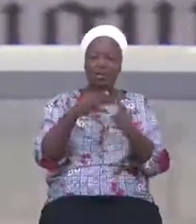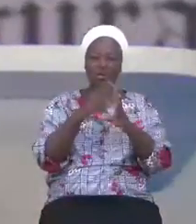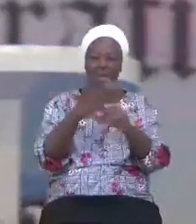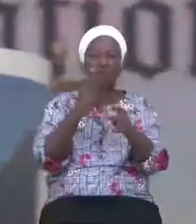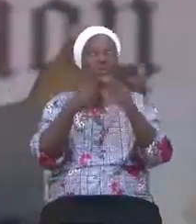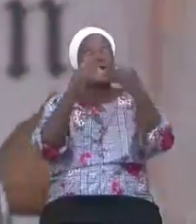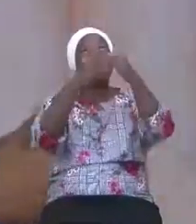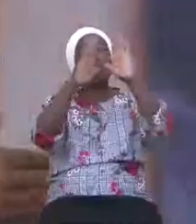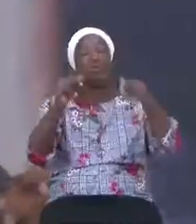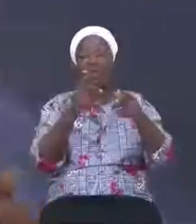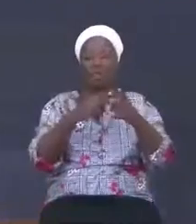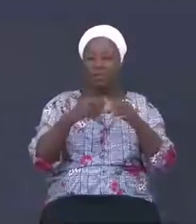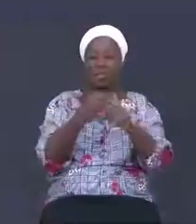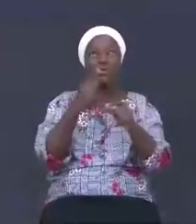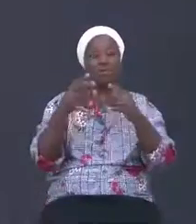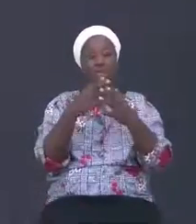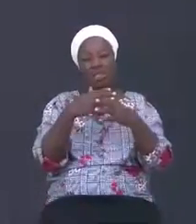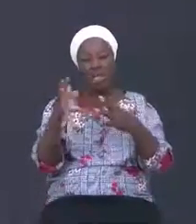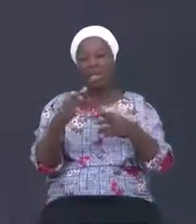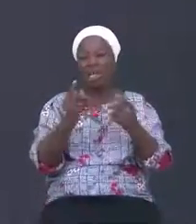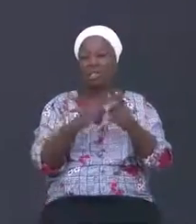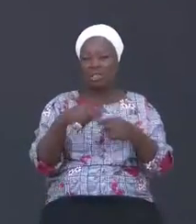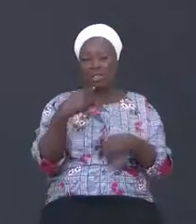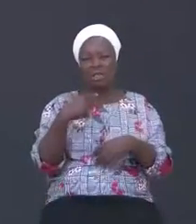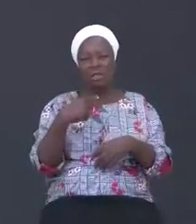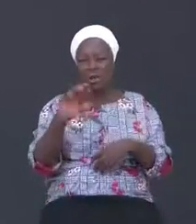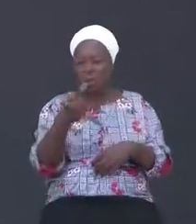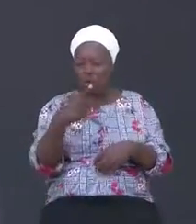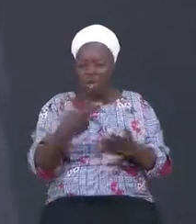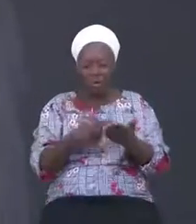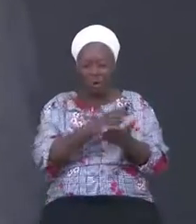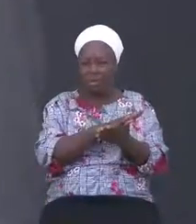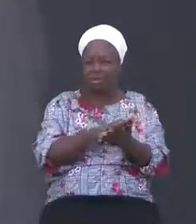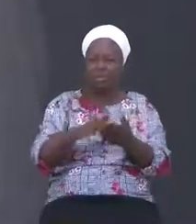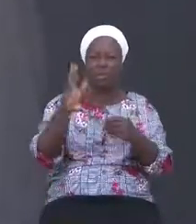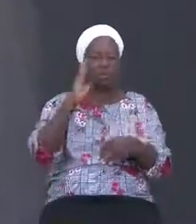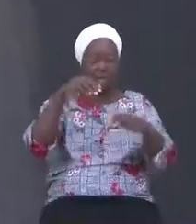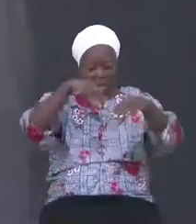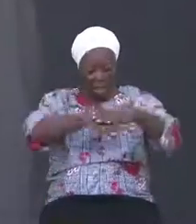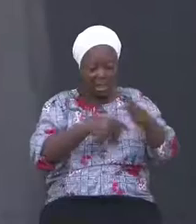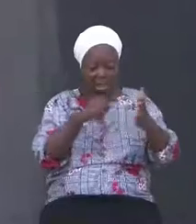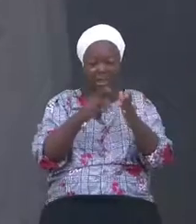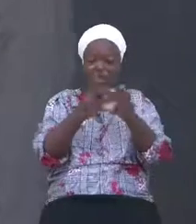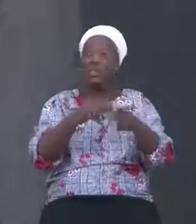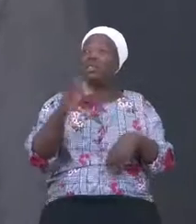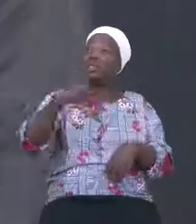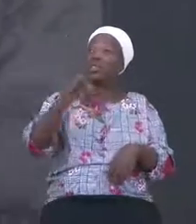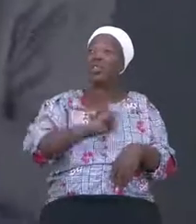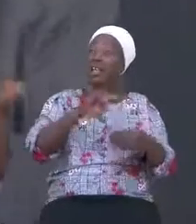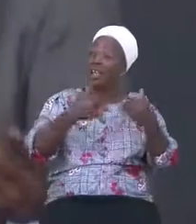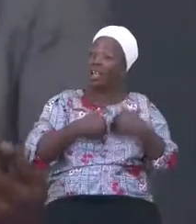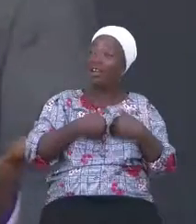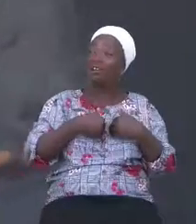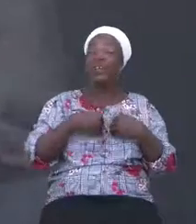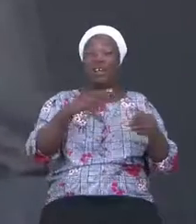seras au ciel, quand tu arriveras à la porte et on dit, seuls les justes entrent ici. Et tu dis, oui, je le suis.